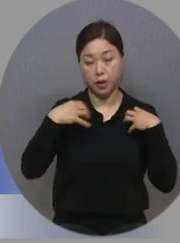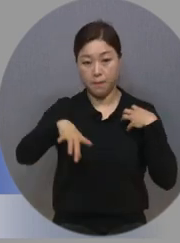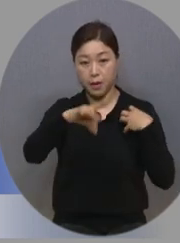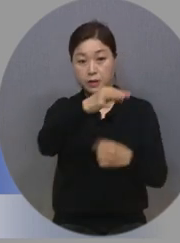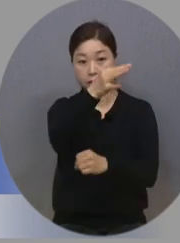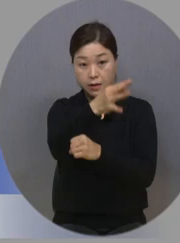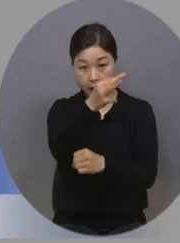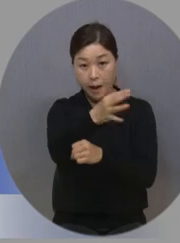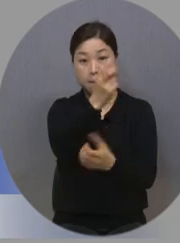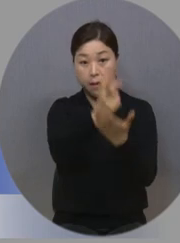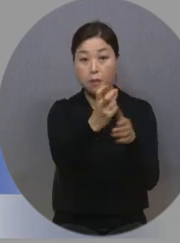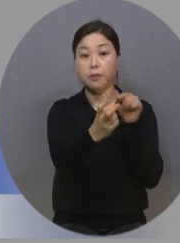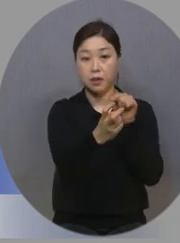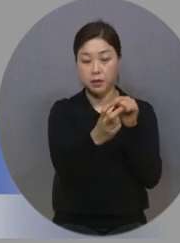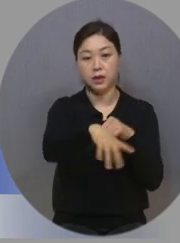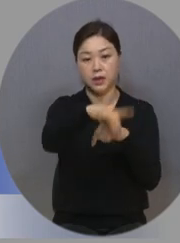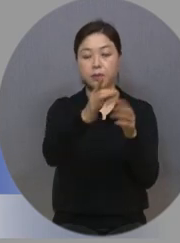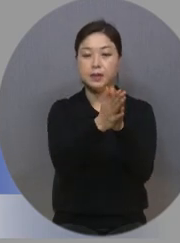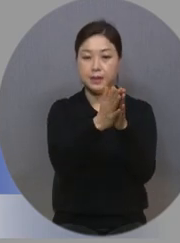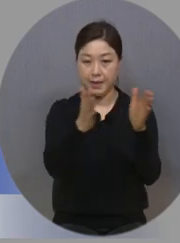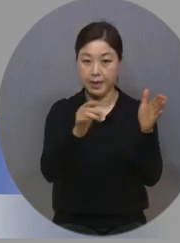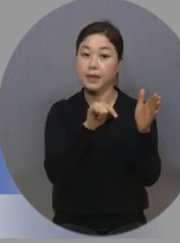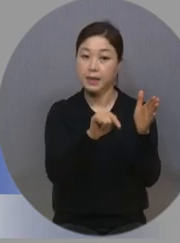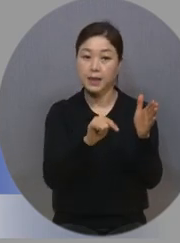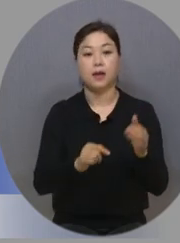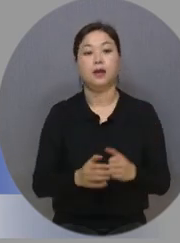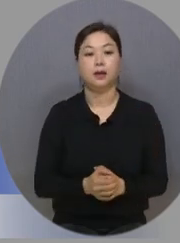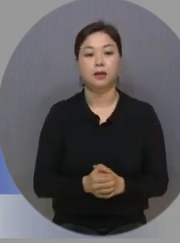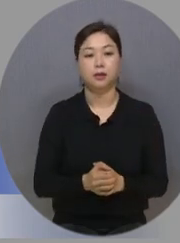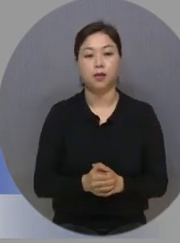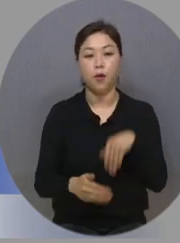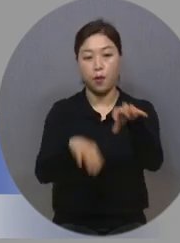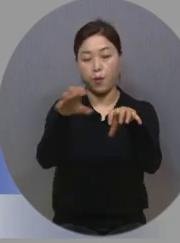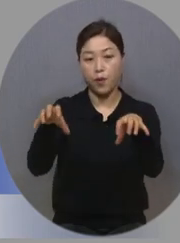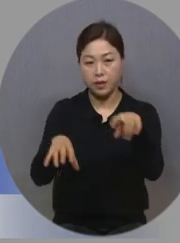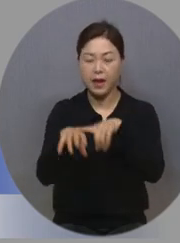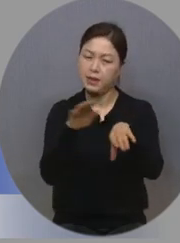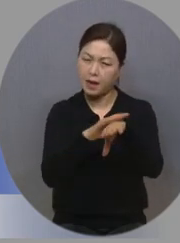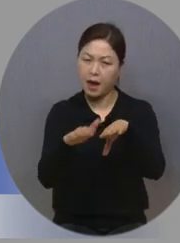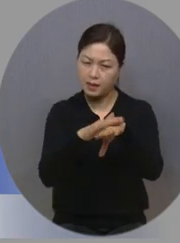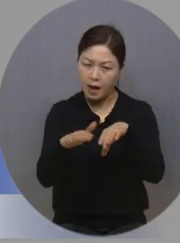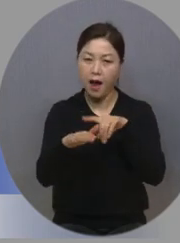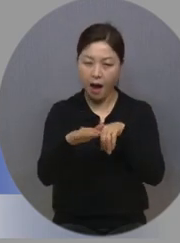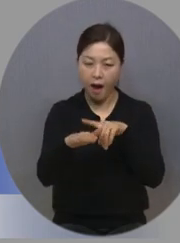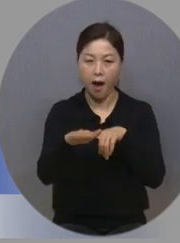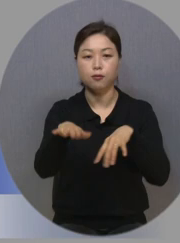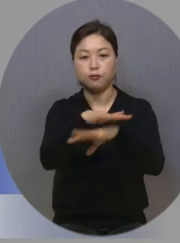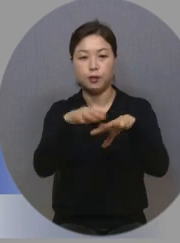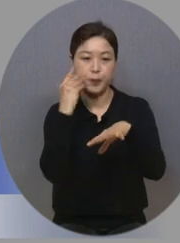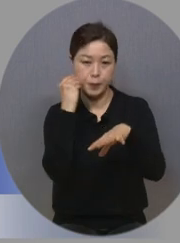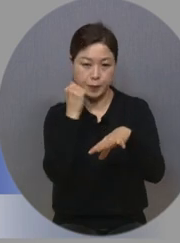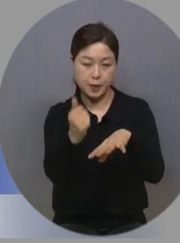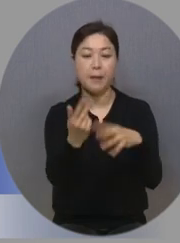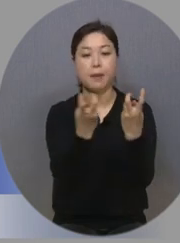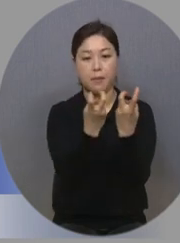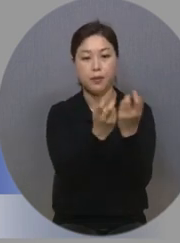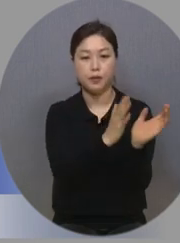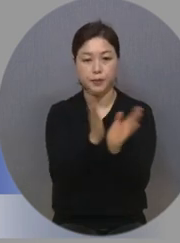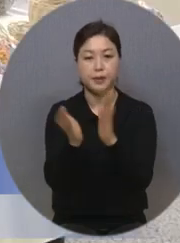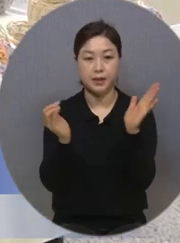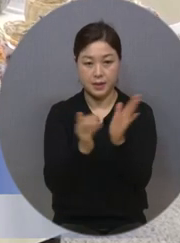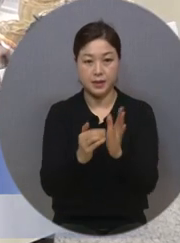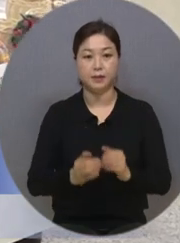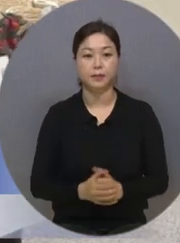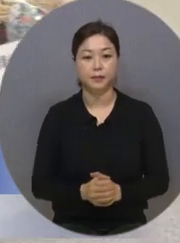우선 구매 제도가 첫 시행되는 제도인 만큼 현장의 연착륙을 유도하기 위한 방안도 마련했습니다.